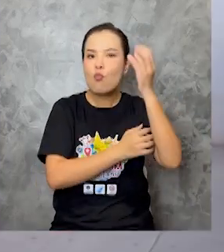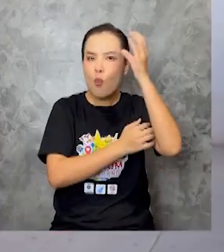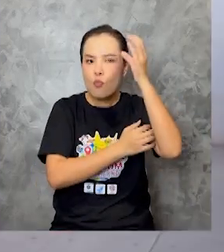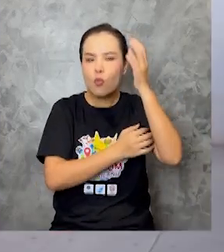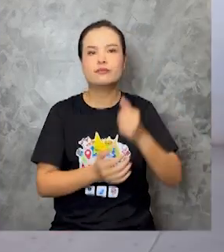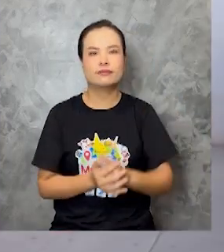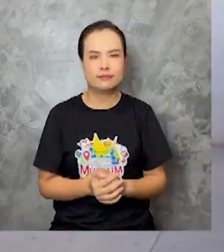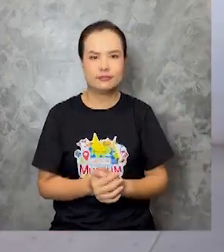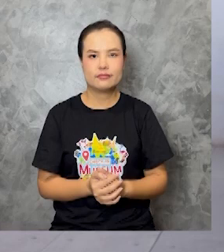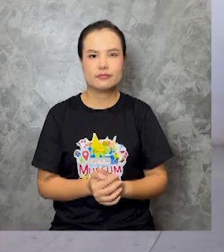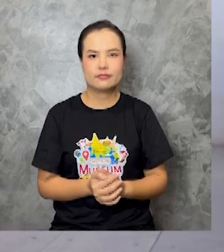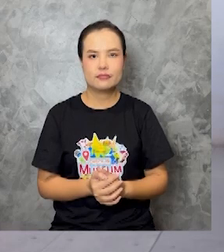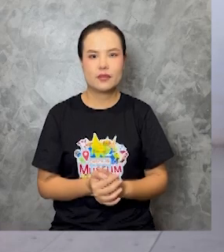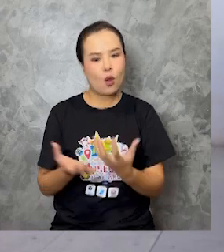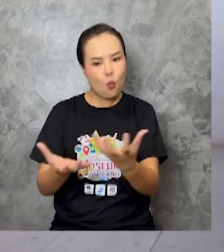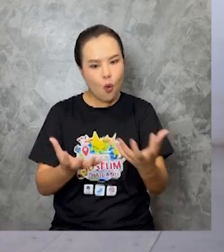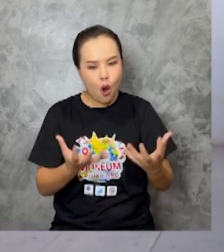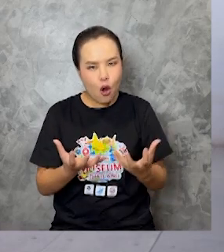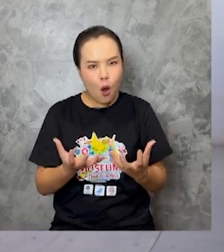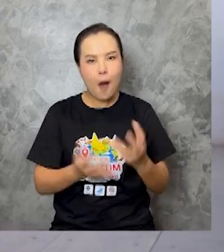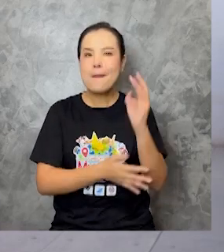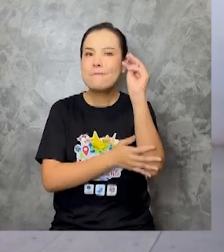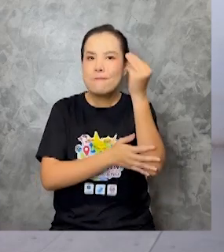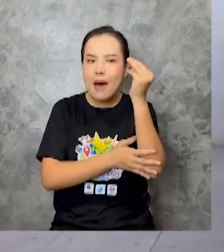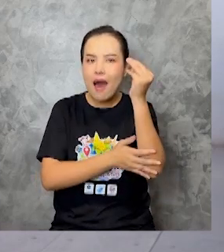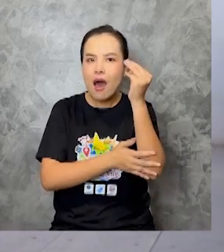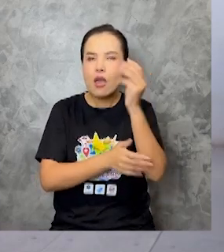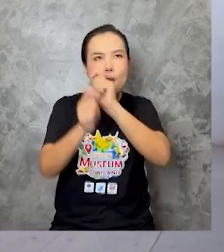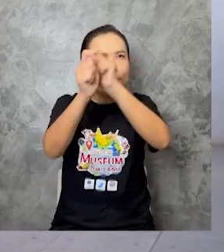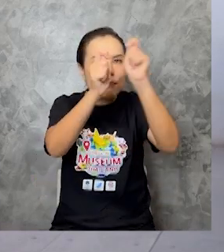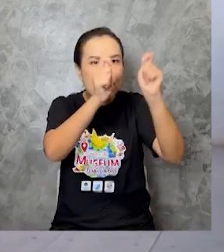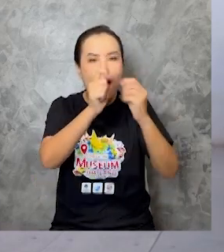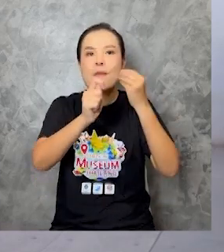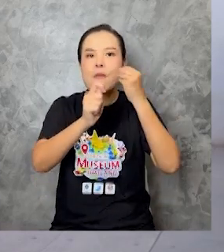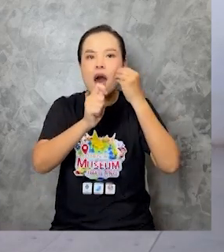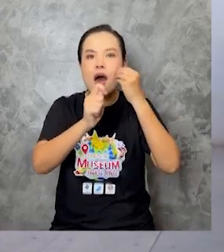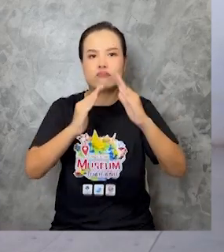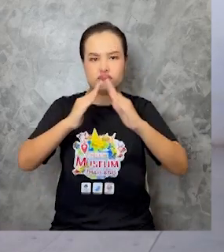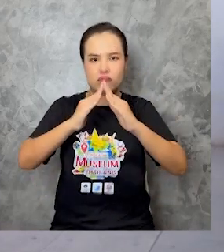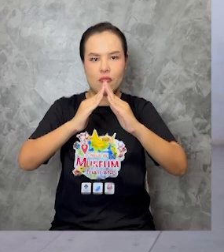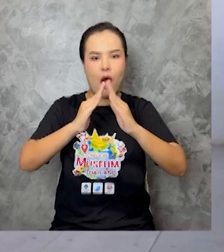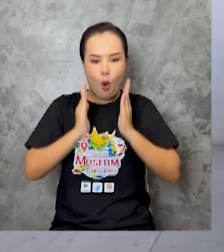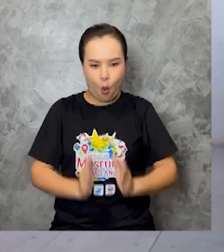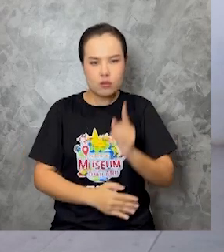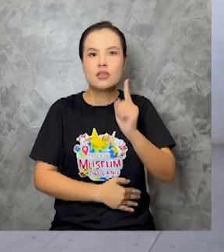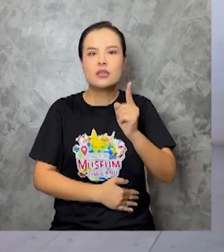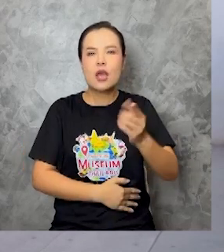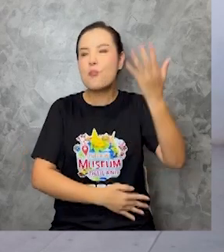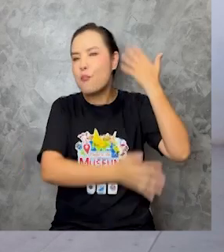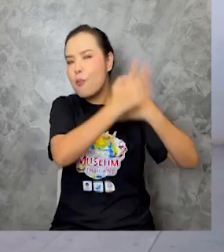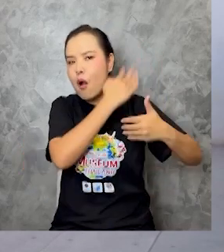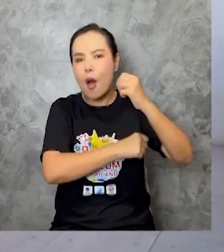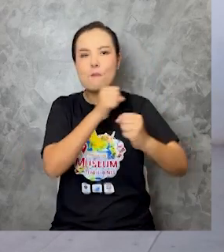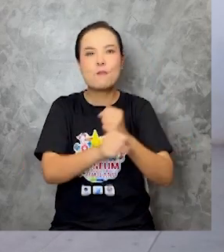ม่ว่าจะเป็นในส่วนของวัสดุทุกอย่างที่มาก่อสร้างหรือแม้แต่โครงสร้างของบ้านเนี่ยคือบ้านที่มีคนอยู่จริงๆตั้งแต่150ปี